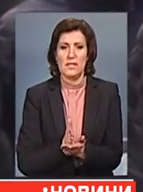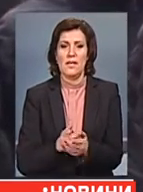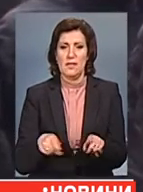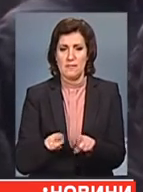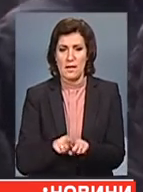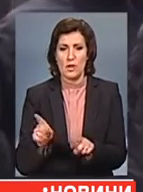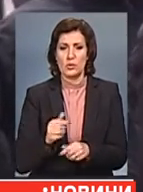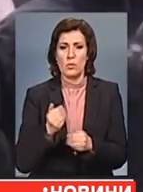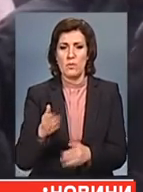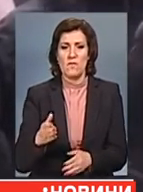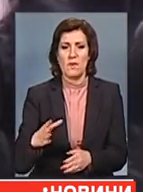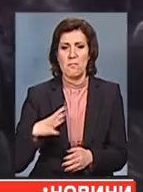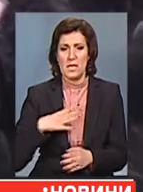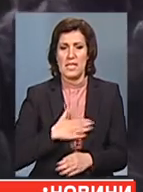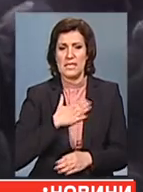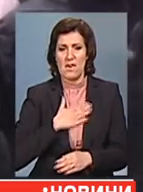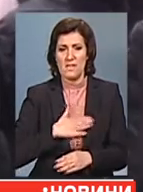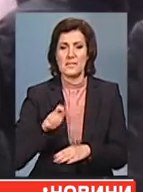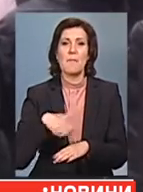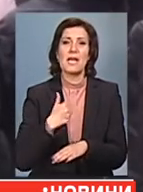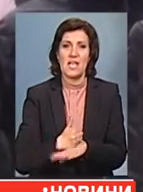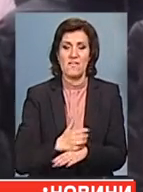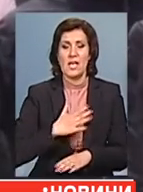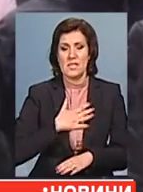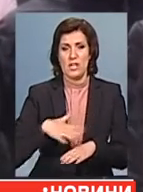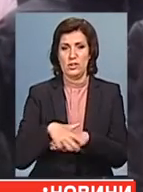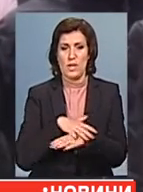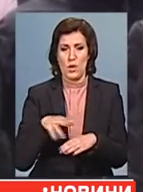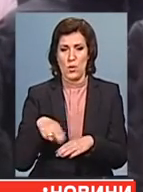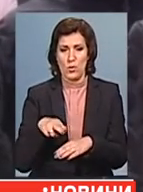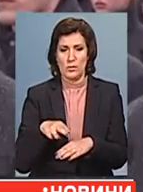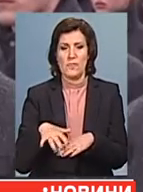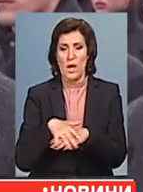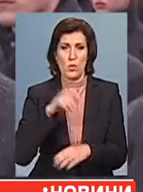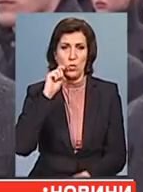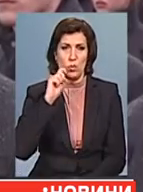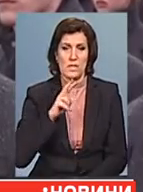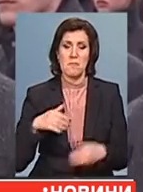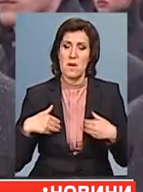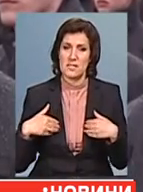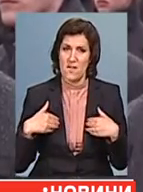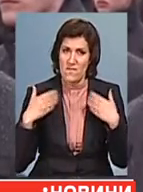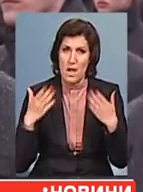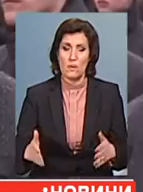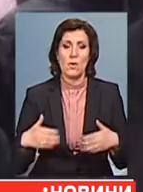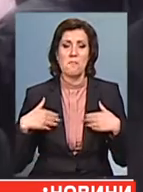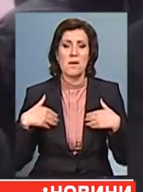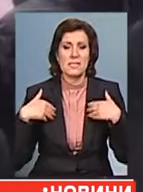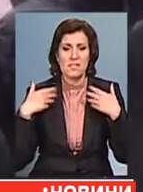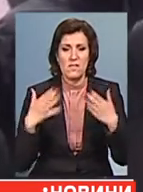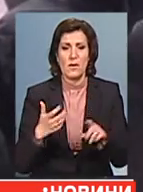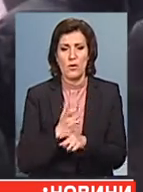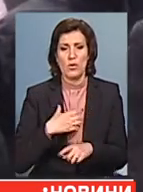так, чтобы вам были довольны, и самое главное, наш народ, народ Украины. Поздравляю, поздравляю